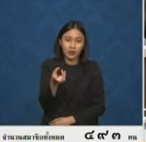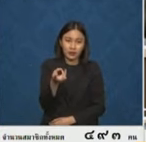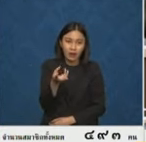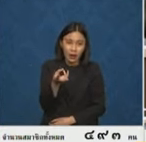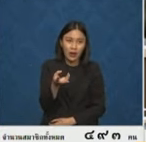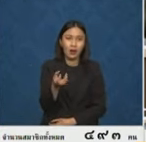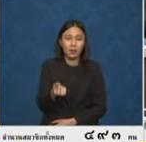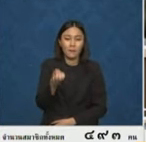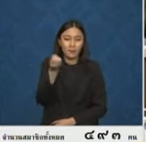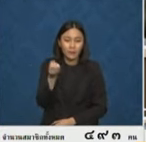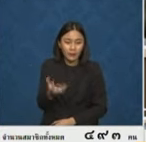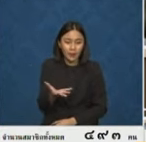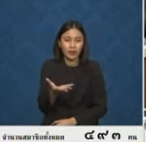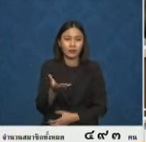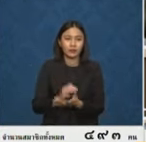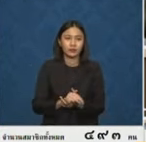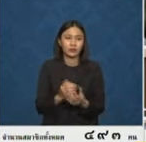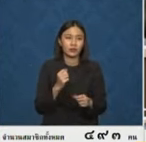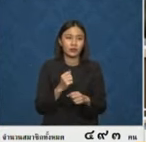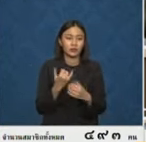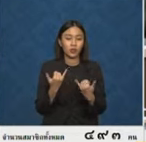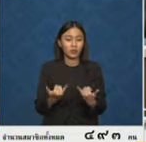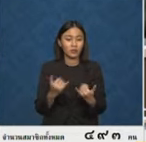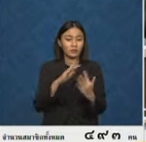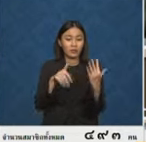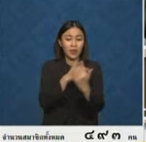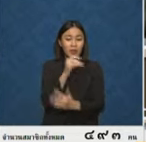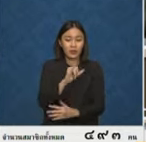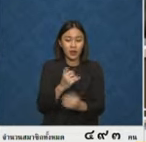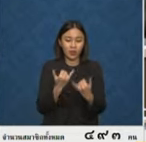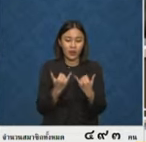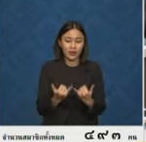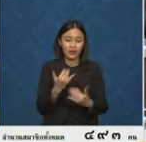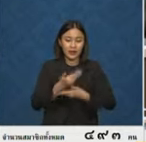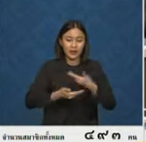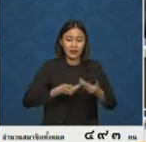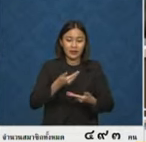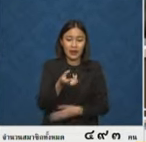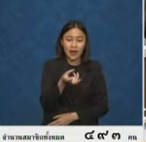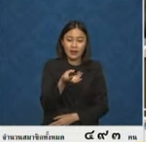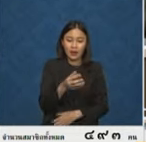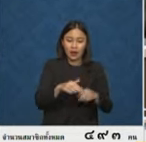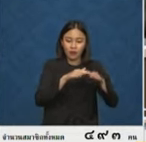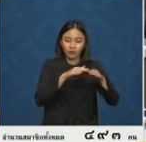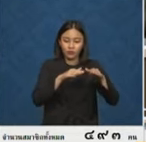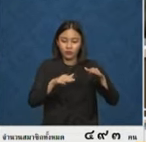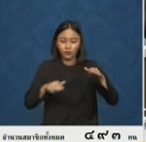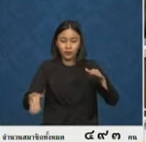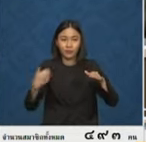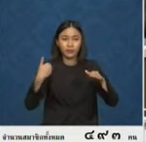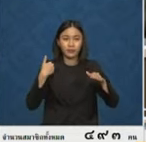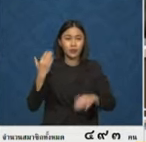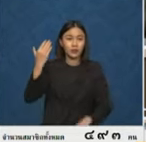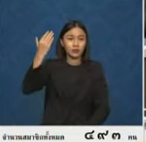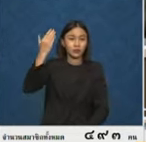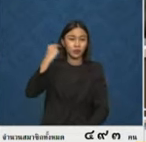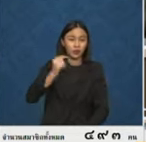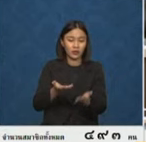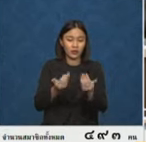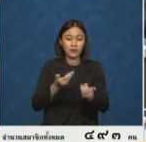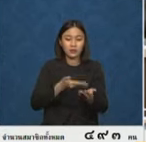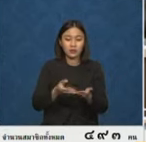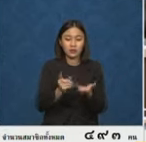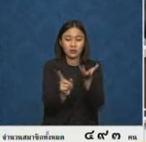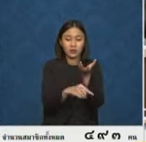ตลาดที่กำลังจะเกิดขึ้นวันนี้ราคาเข้าวเปลือกตกลงอย่างเห็นได้ชัดครับจากวันก่อนเปิดรับซื้อที่